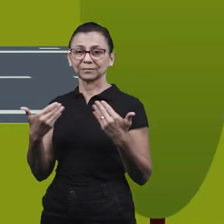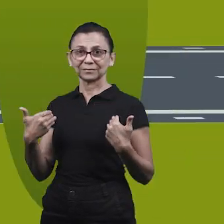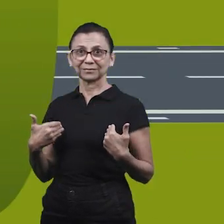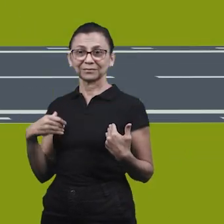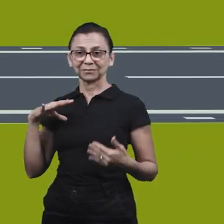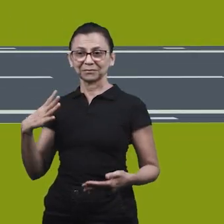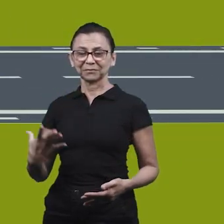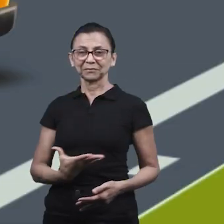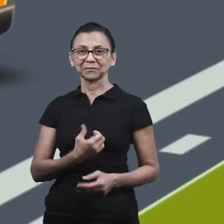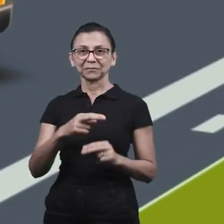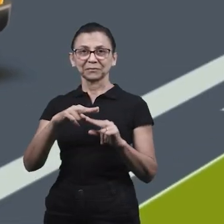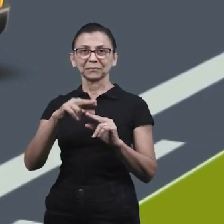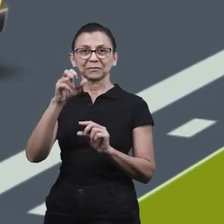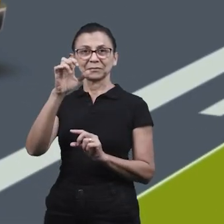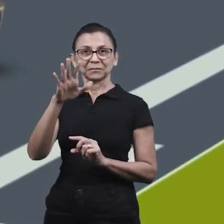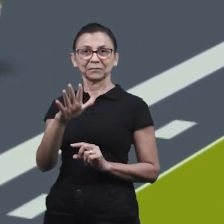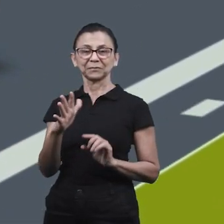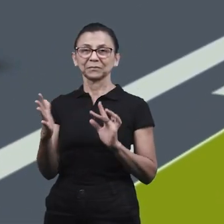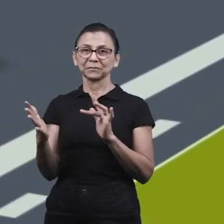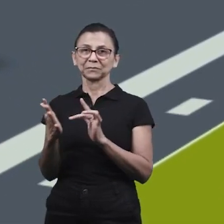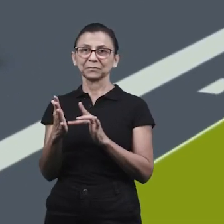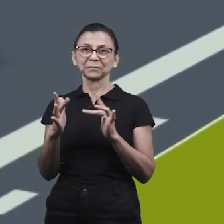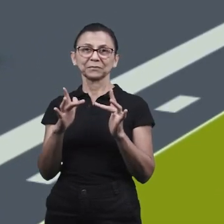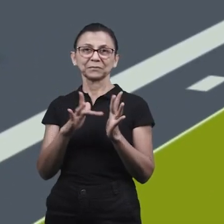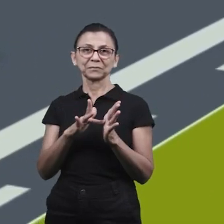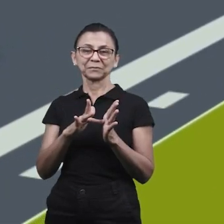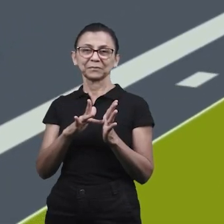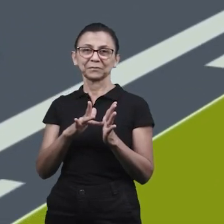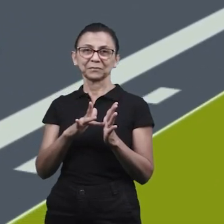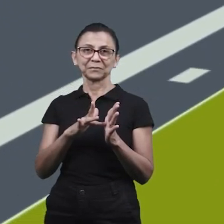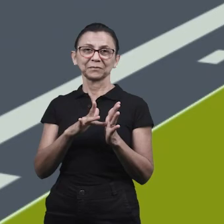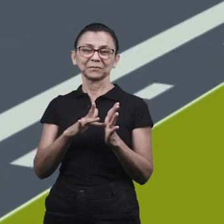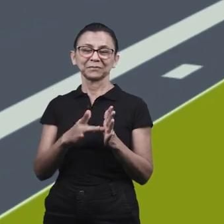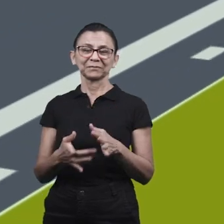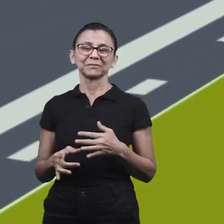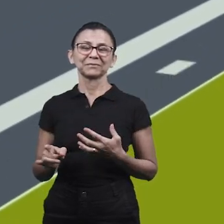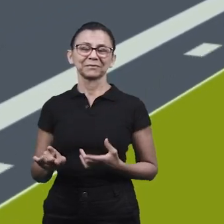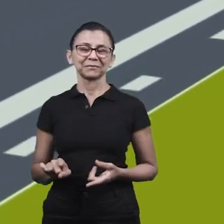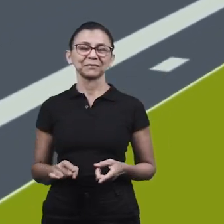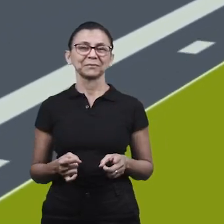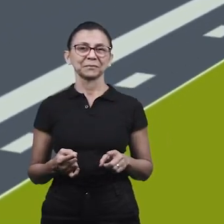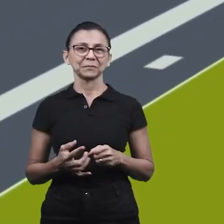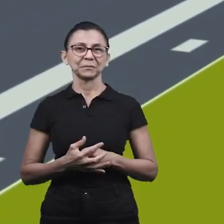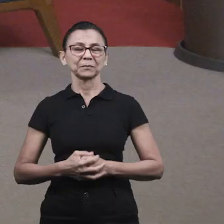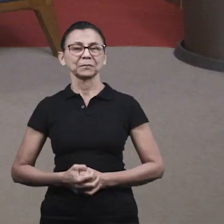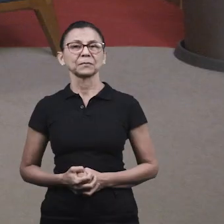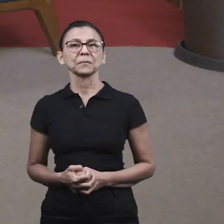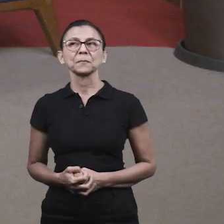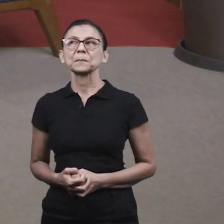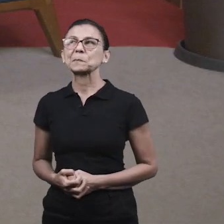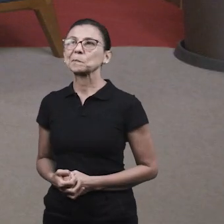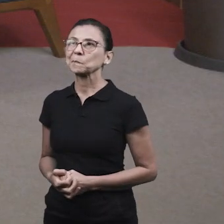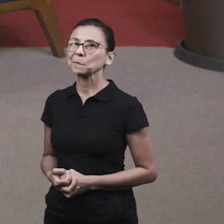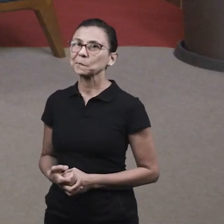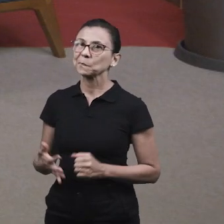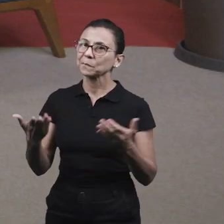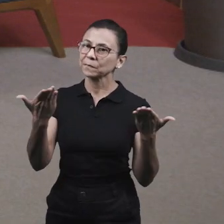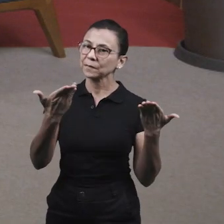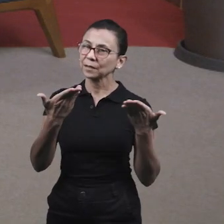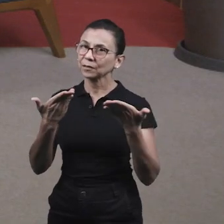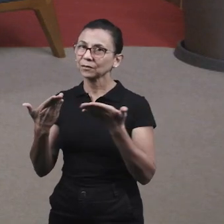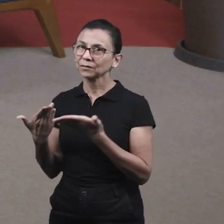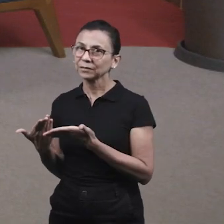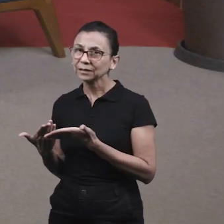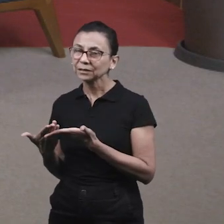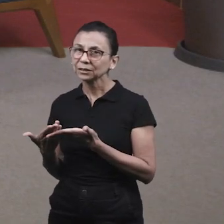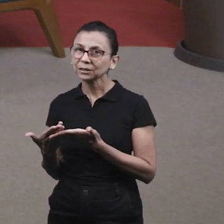depositou. Eu fui salvo pela graça que em mim depositou. Je veux faire une